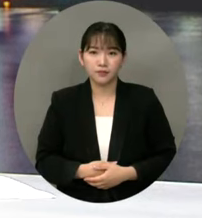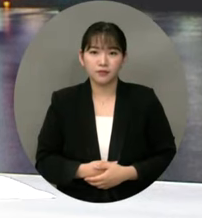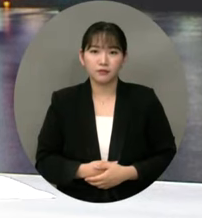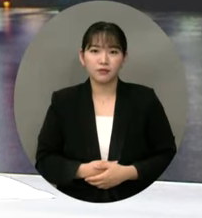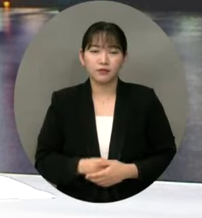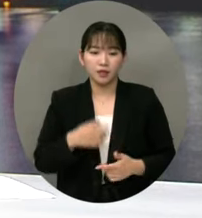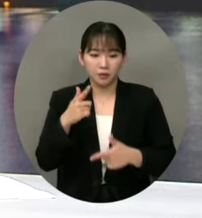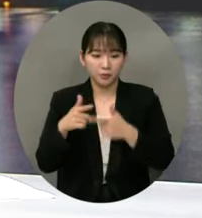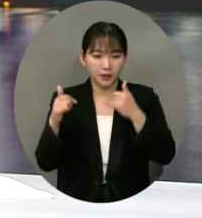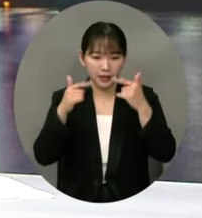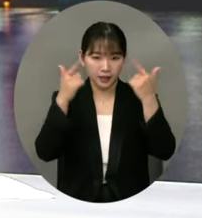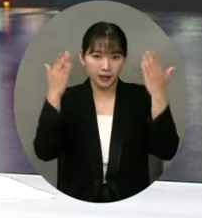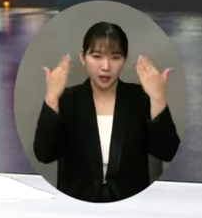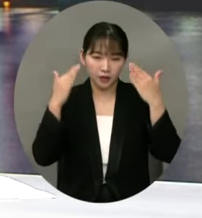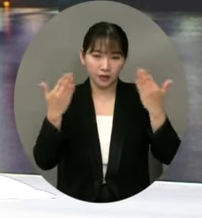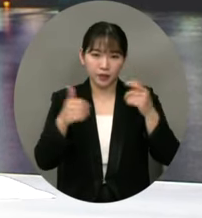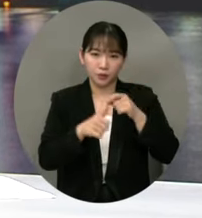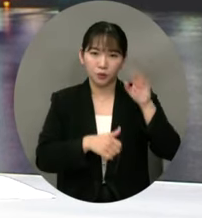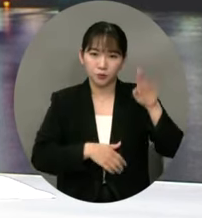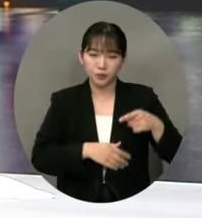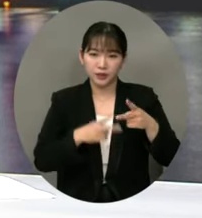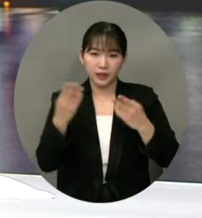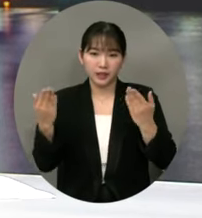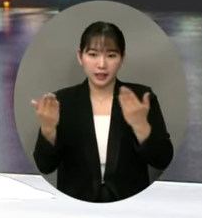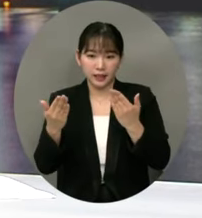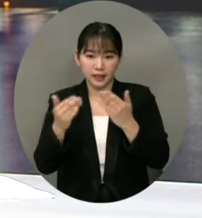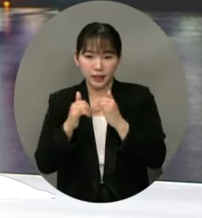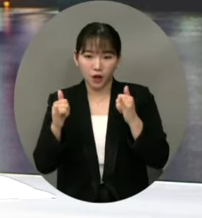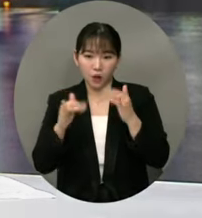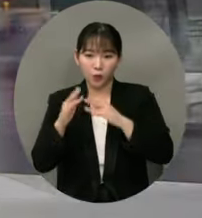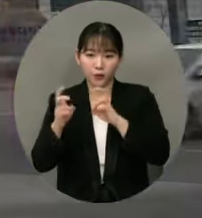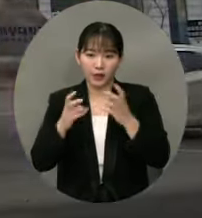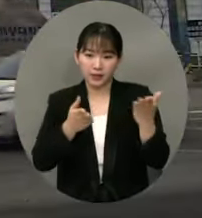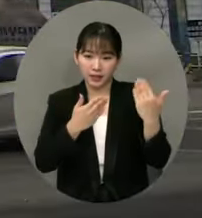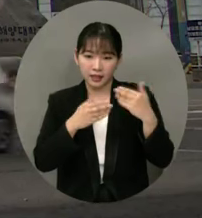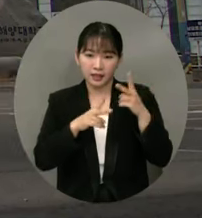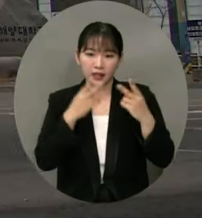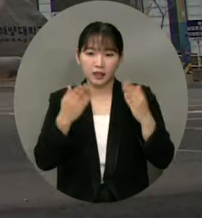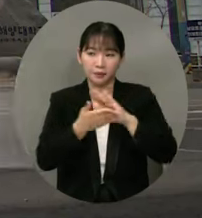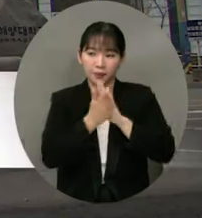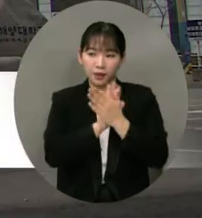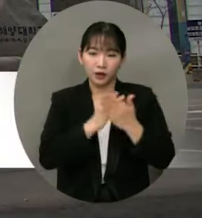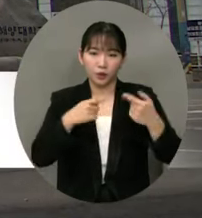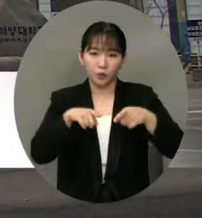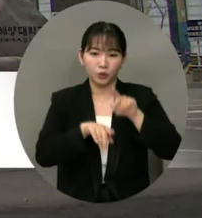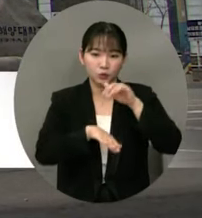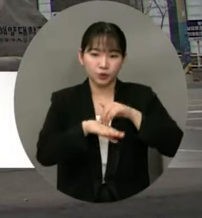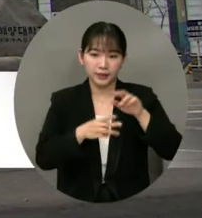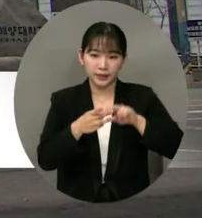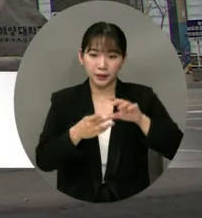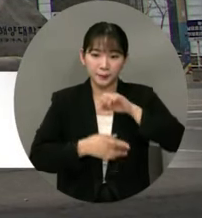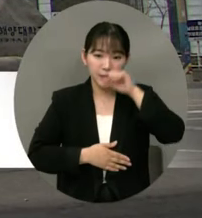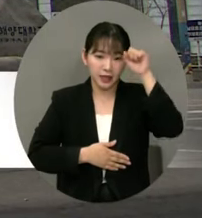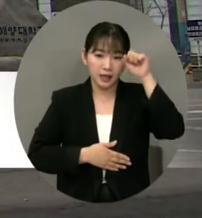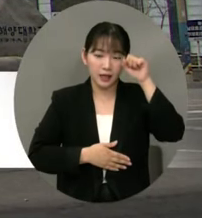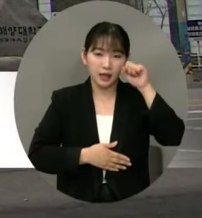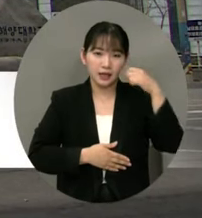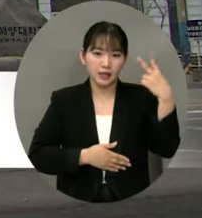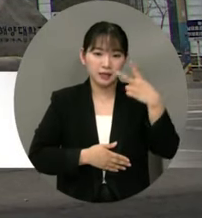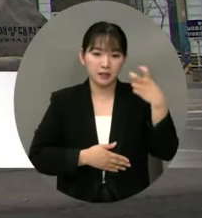국내 목포해양대학교는 고용노동부와 산업인력공단이 주관하는 산업전환 공동훈련센터에 선정돼